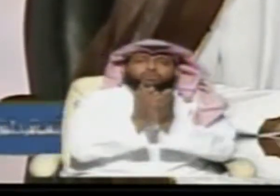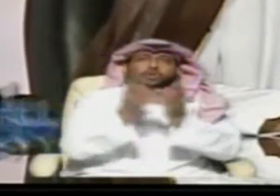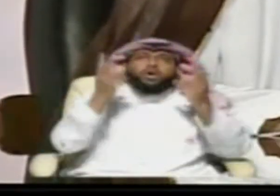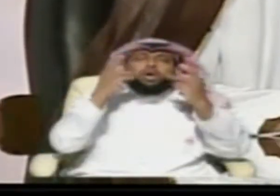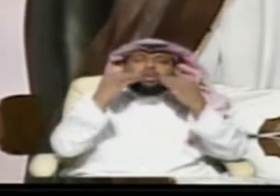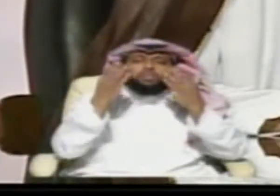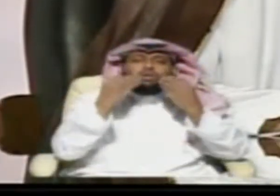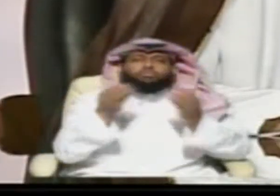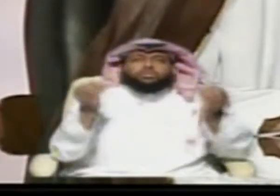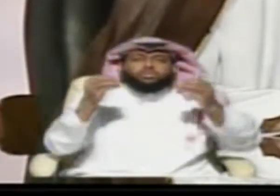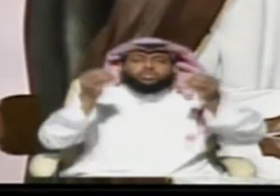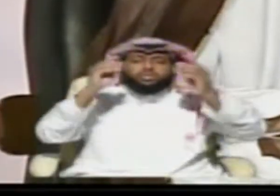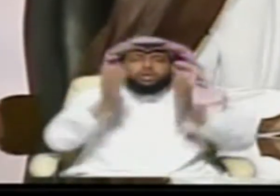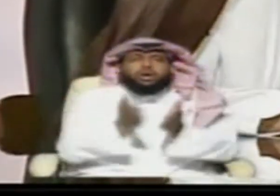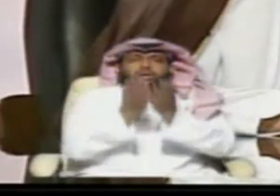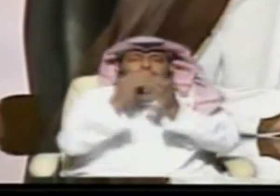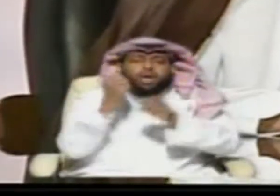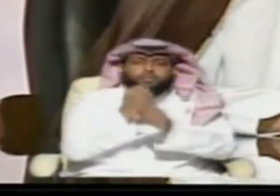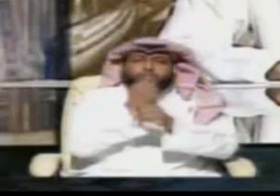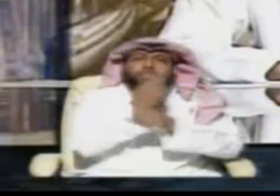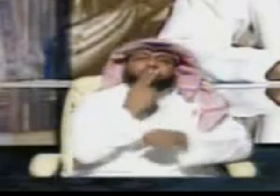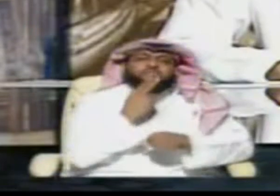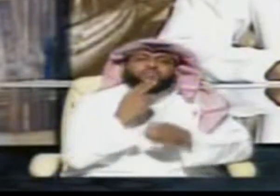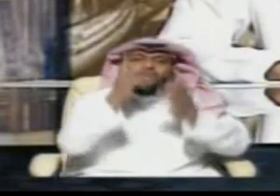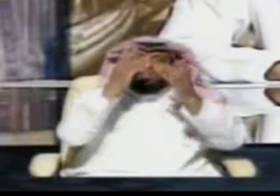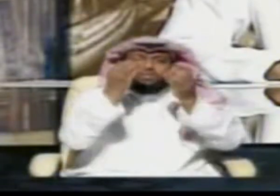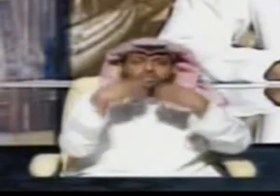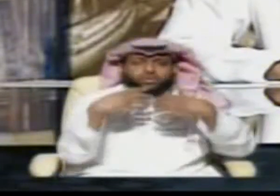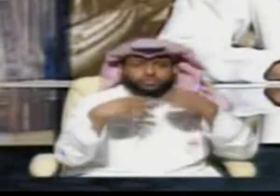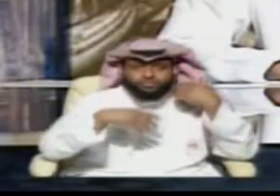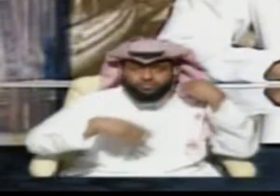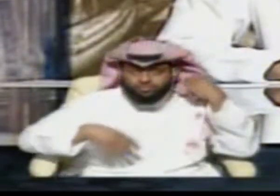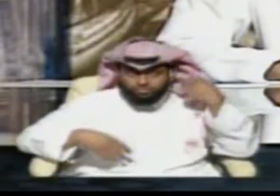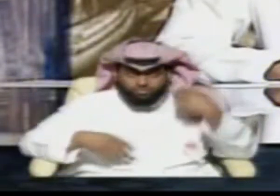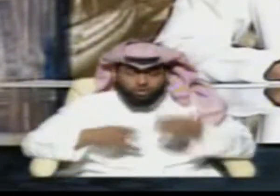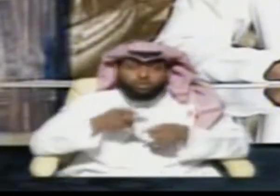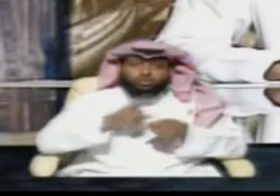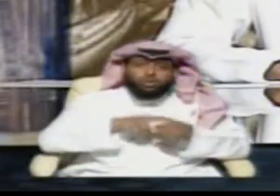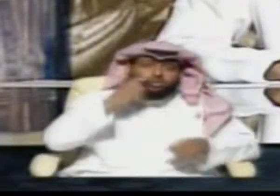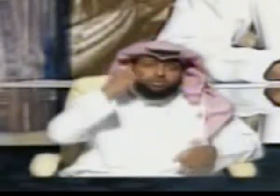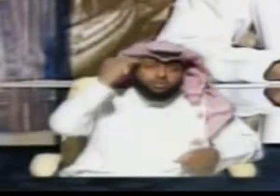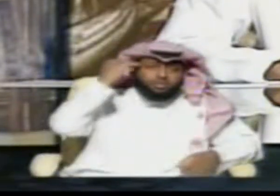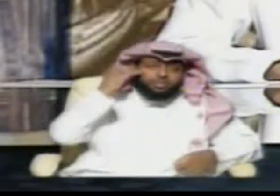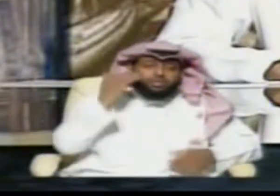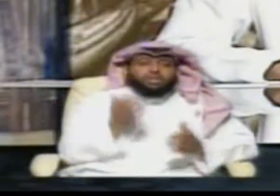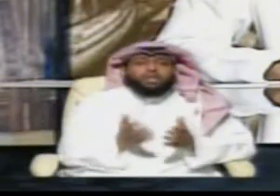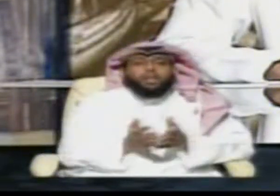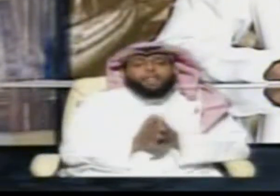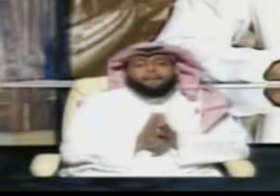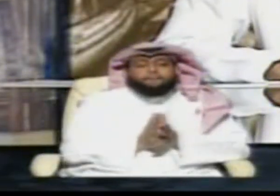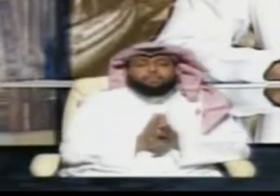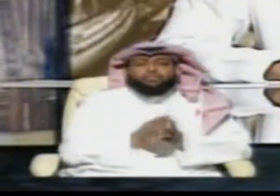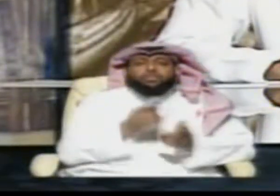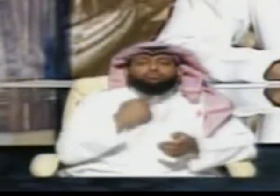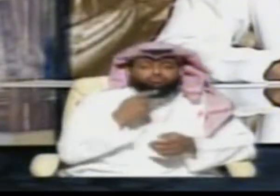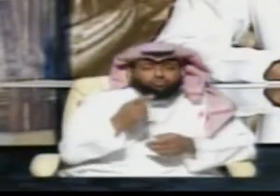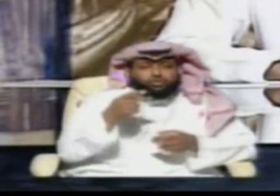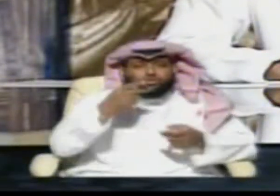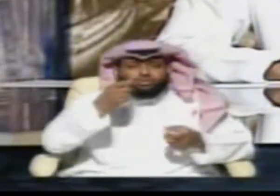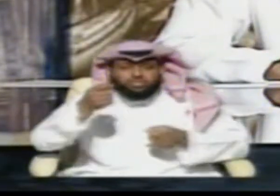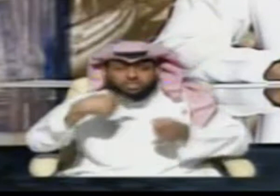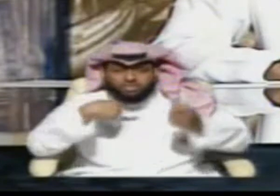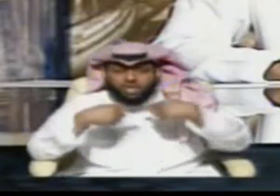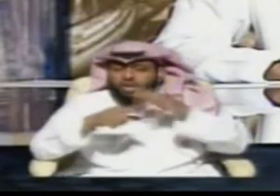البصيرة والعلم النافع والعمل الصالح. اللهم آمين، بارك الله فيكم. نرحب بكم أيها الأخوة والأخوات، ولمن أراد طرح سؤاله واستفتائه